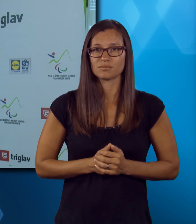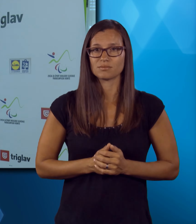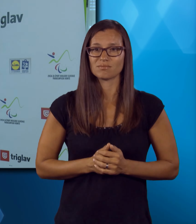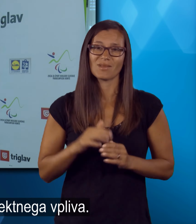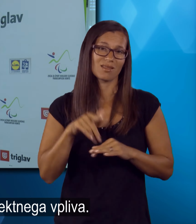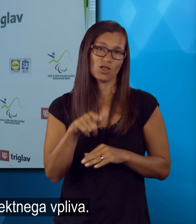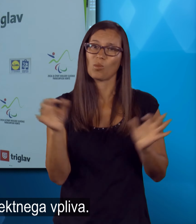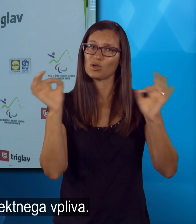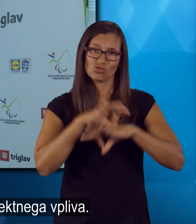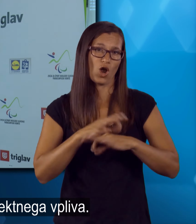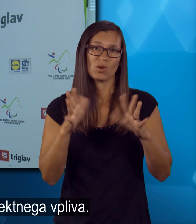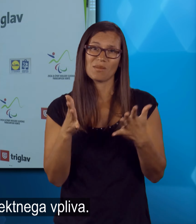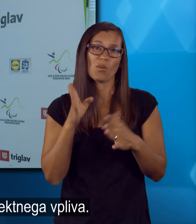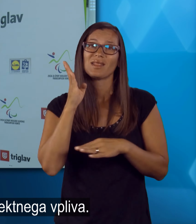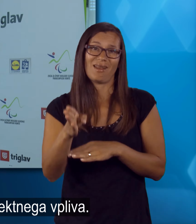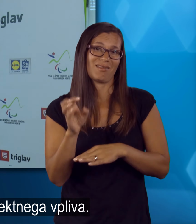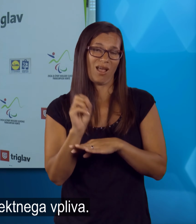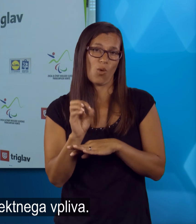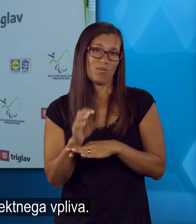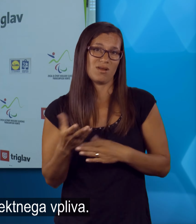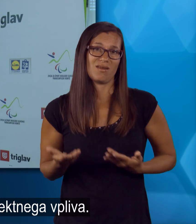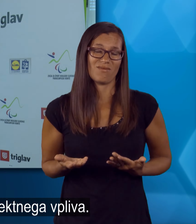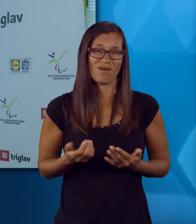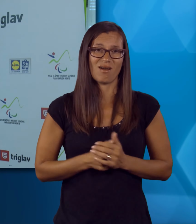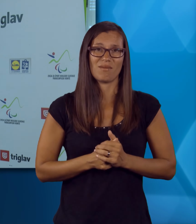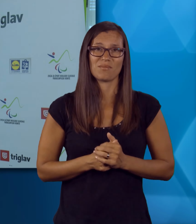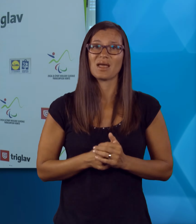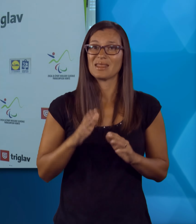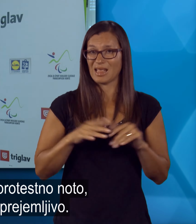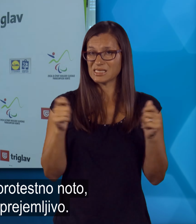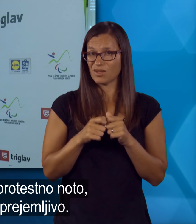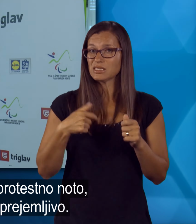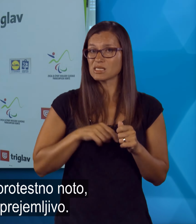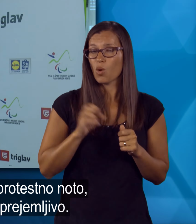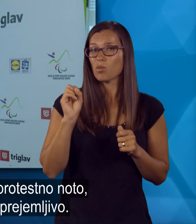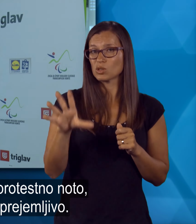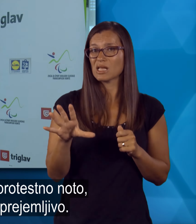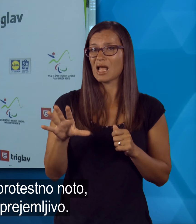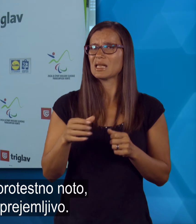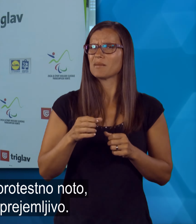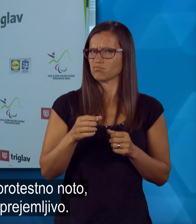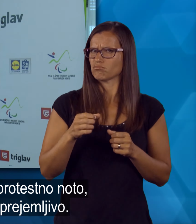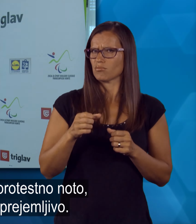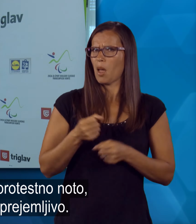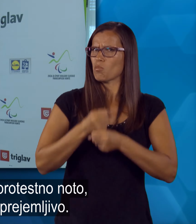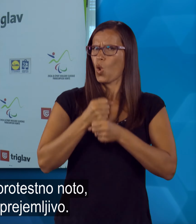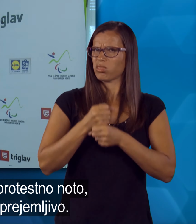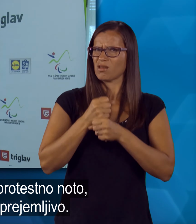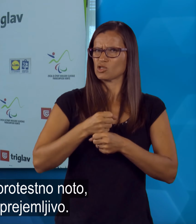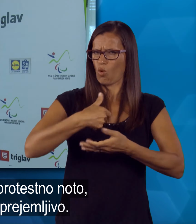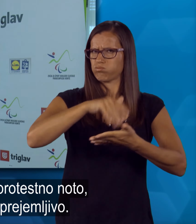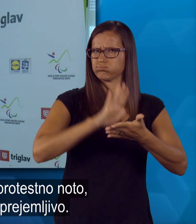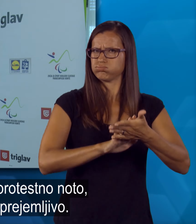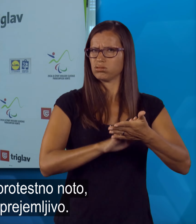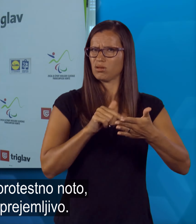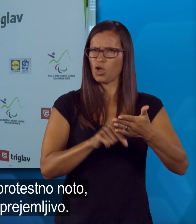Na to žal nimamo direktnega vpliva. Mi smo na zvezi poslali nekako protestno noto, da je